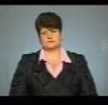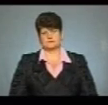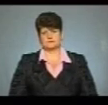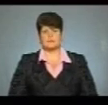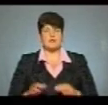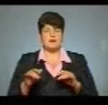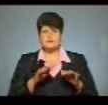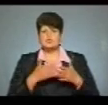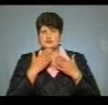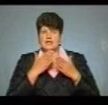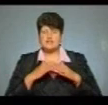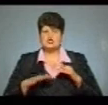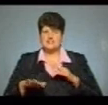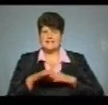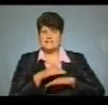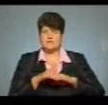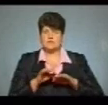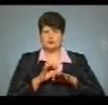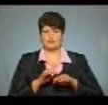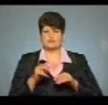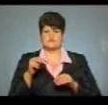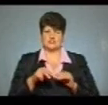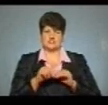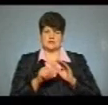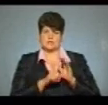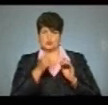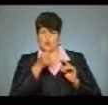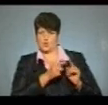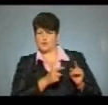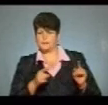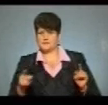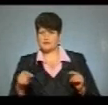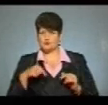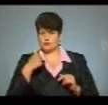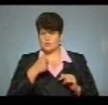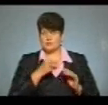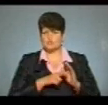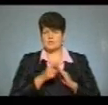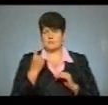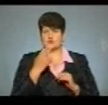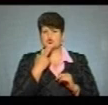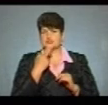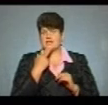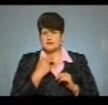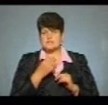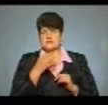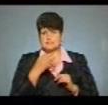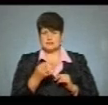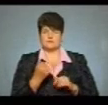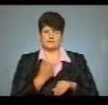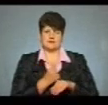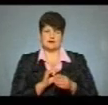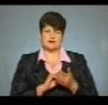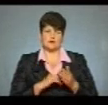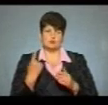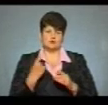Акцію «Читаючий двір» працівники бібліотеки проводять з 2016 року. Цьогоріч вона стартувала 1 червня, повідомила провідний редактор